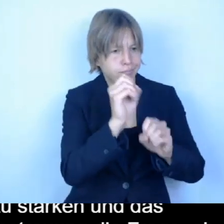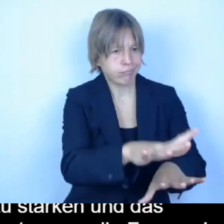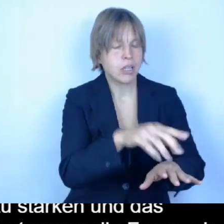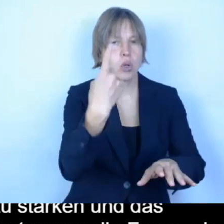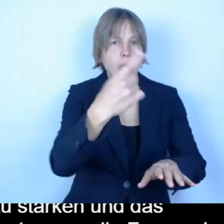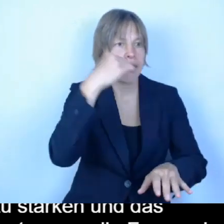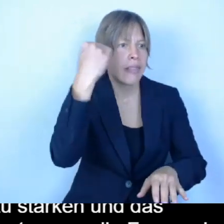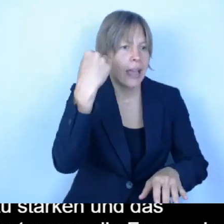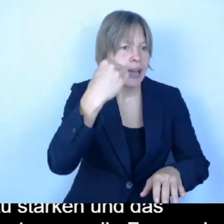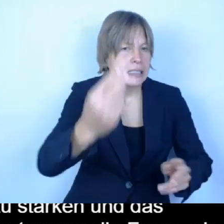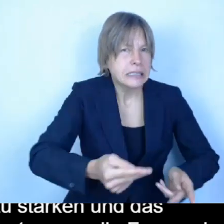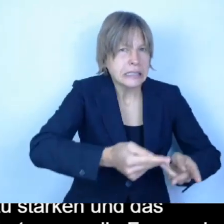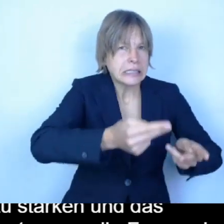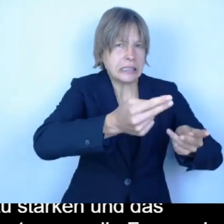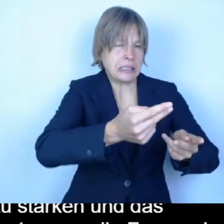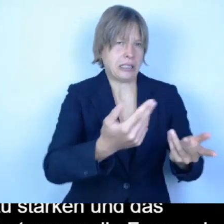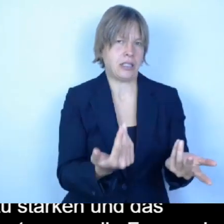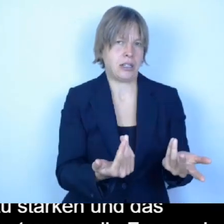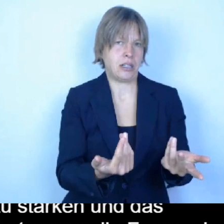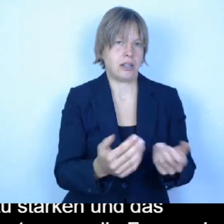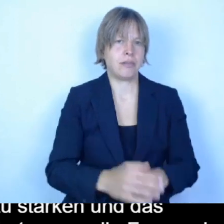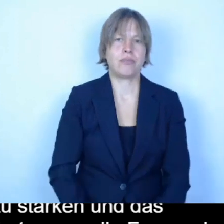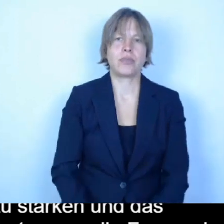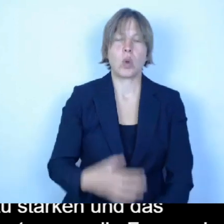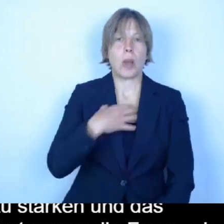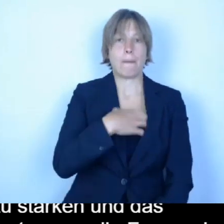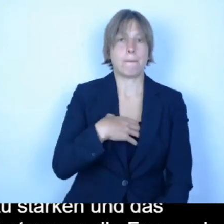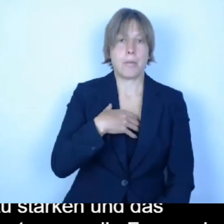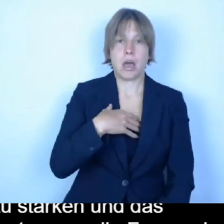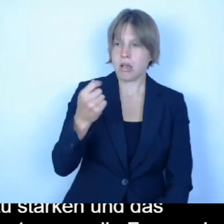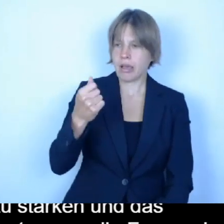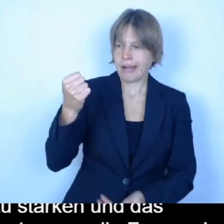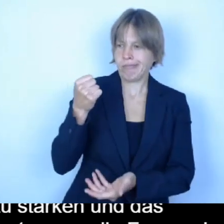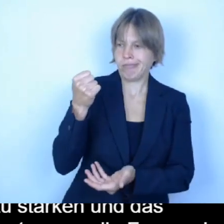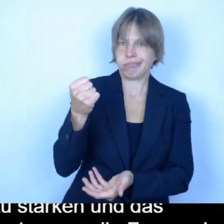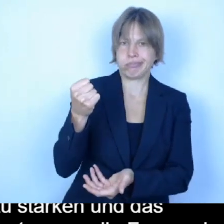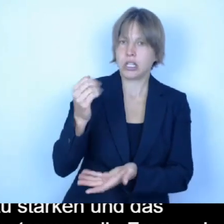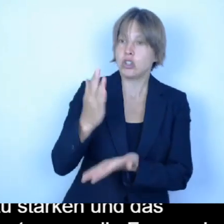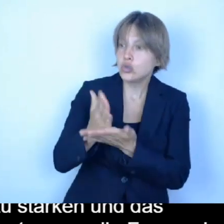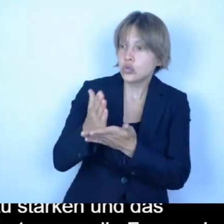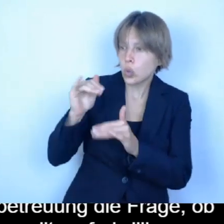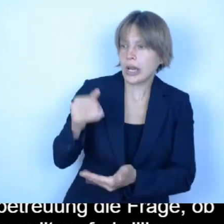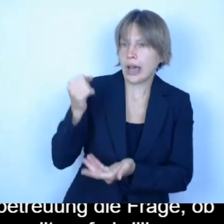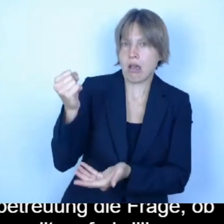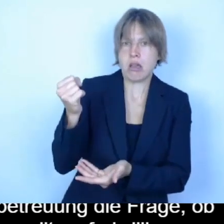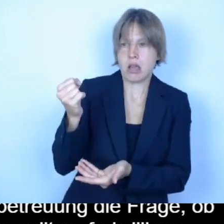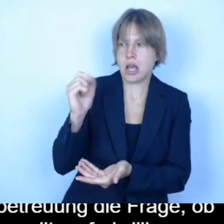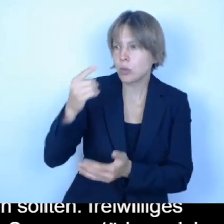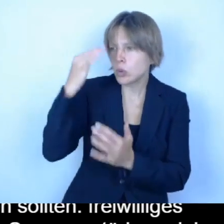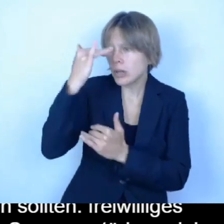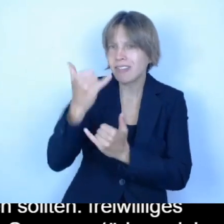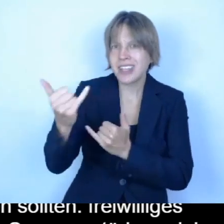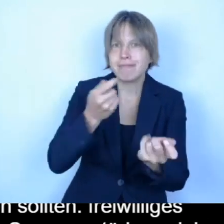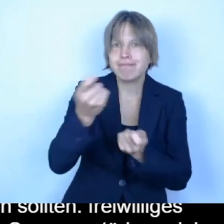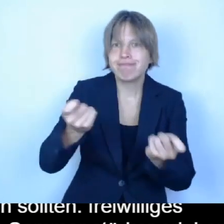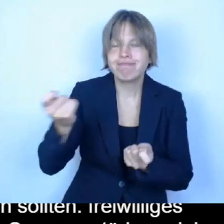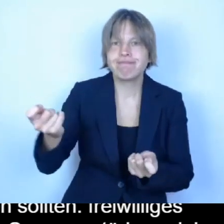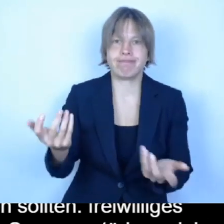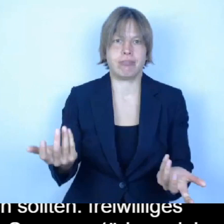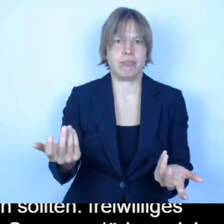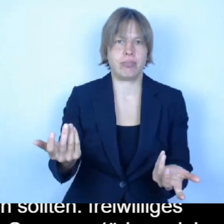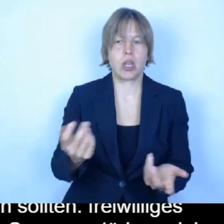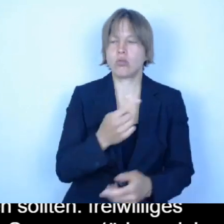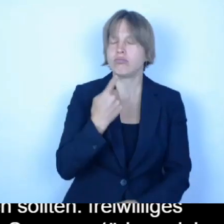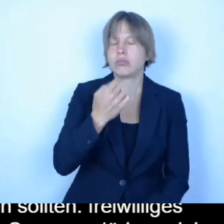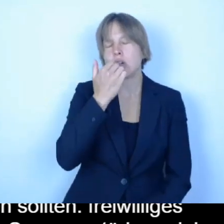natürlich mit Hochdruck umgesetzt werden. Und da werden wir jetzt nochmal reden, auch mit den kommunalen Gewährträgern, wie wir das machen können. Aber nochmal der Satz ist wichtig,